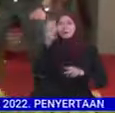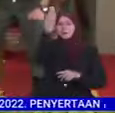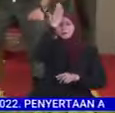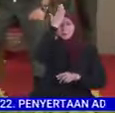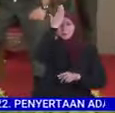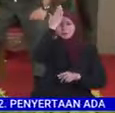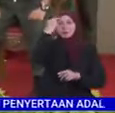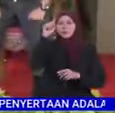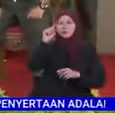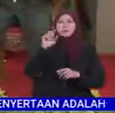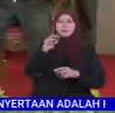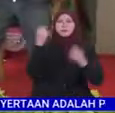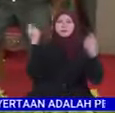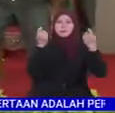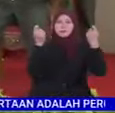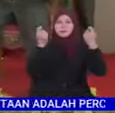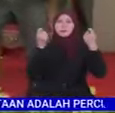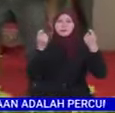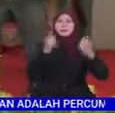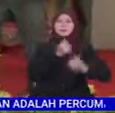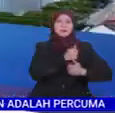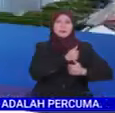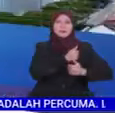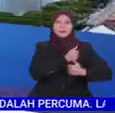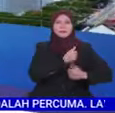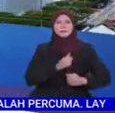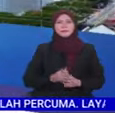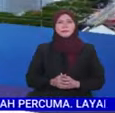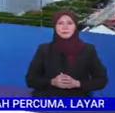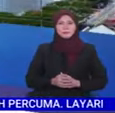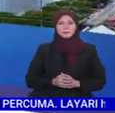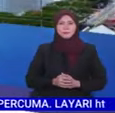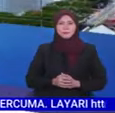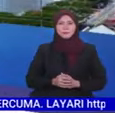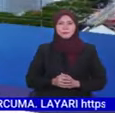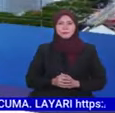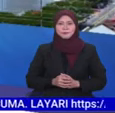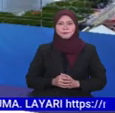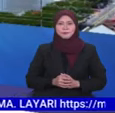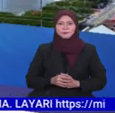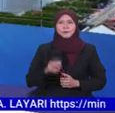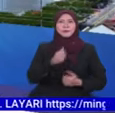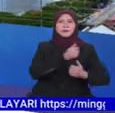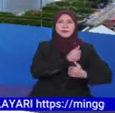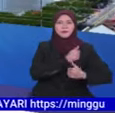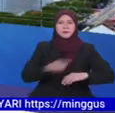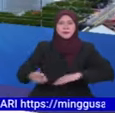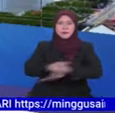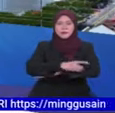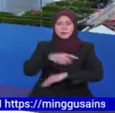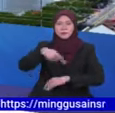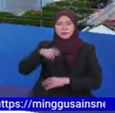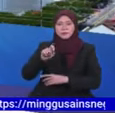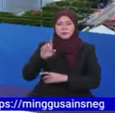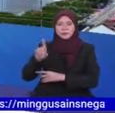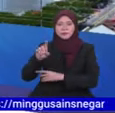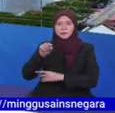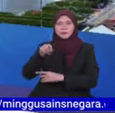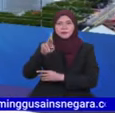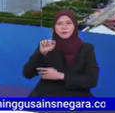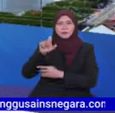melalui surel majelis angkatan tentara di dalam tadi itu Panglima tentera darat titik di Jenderal Tan Sri